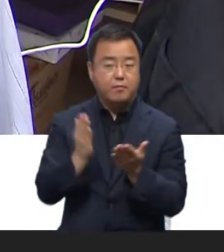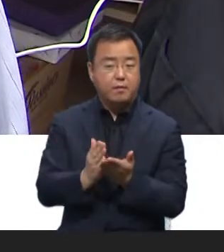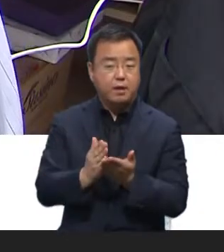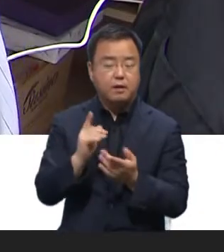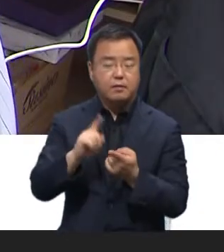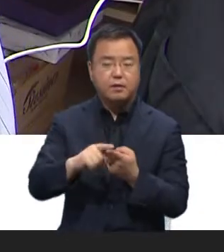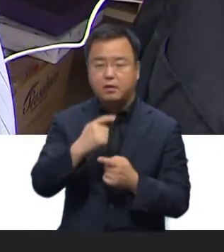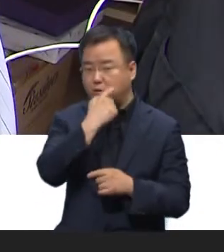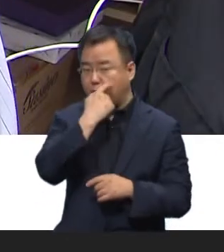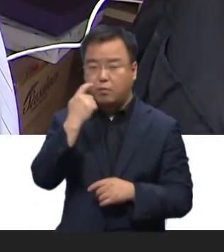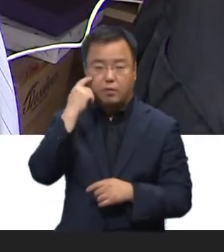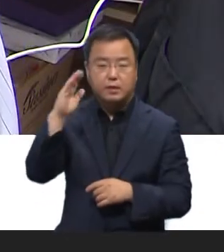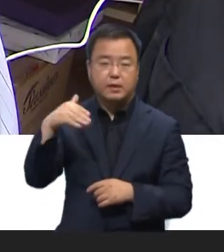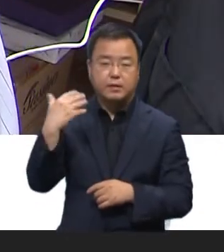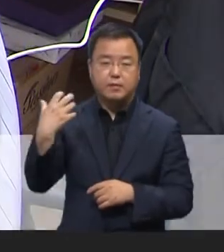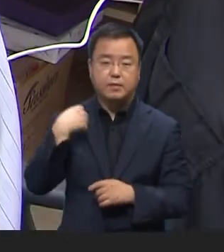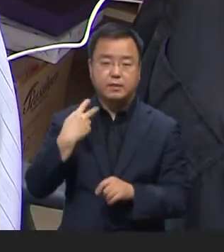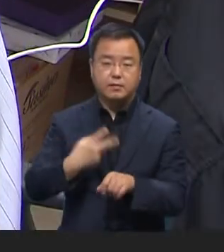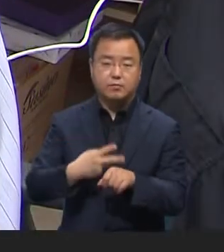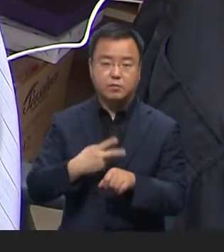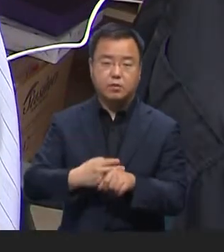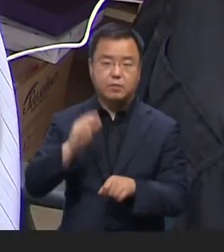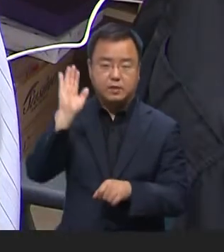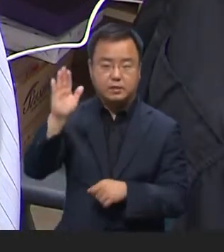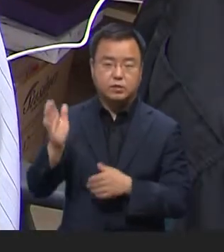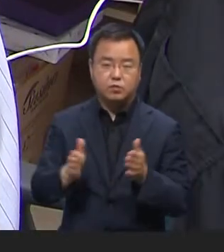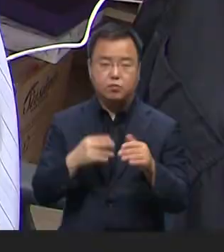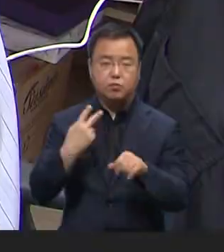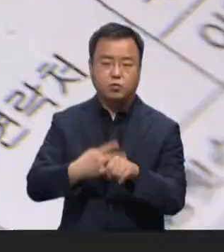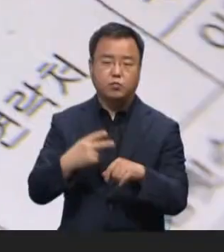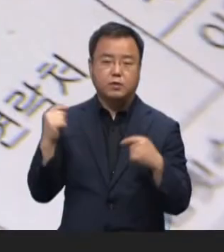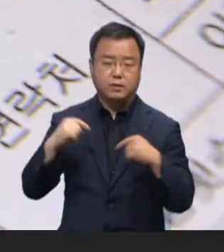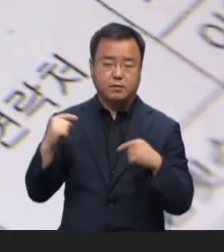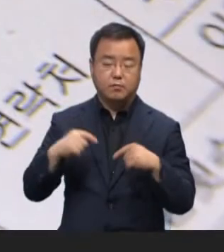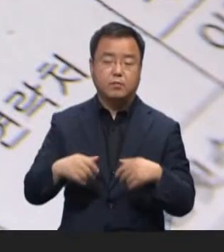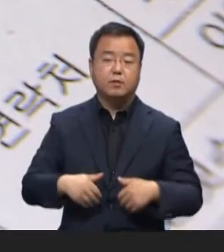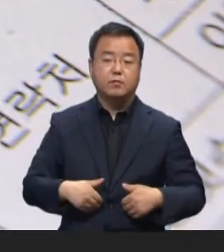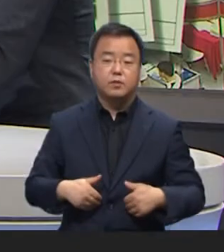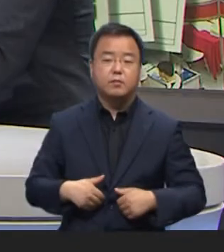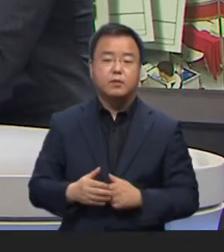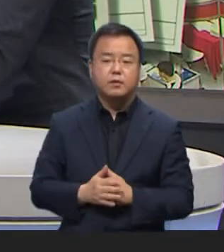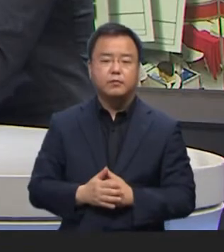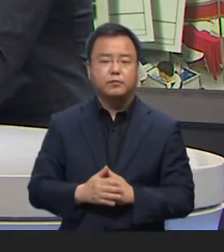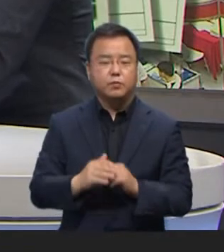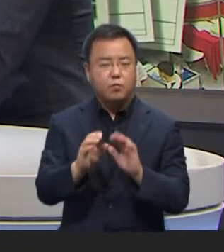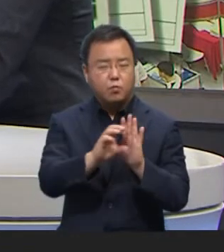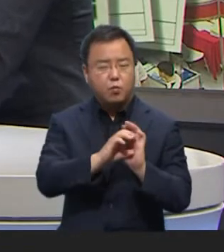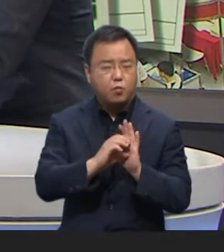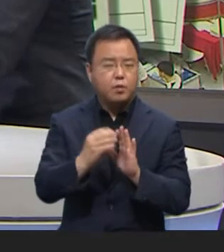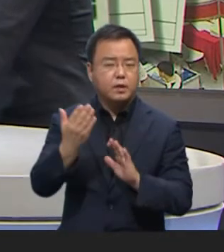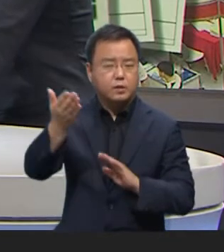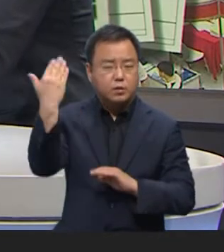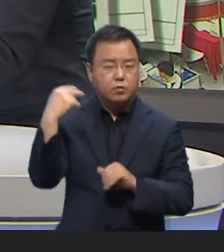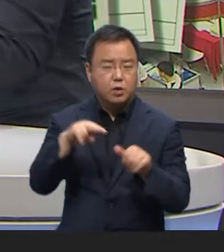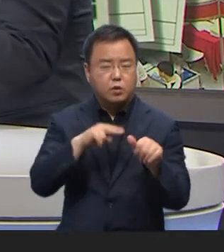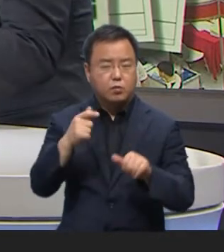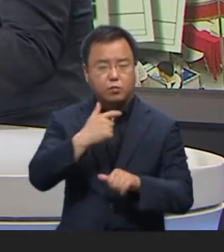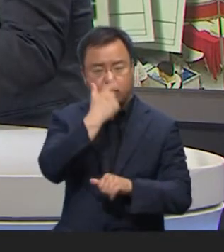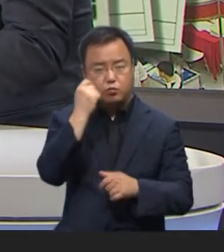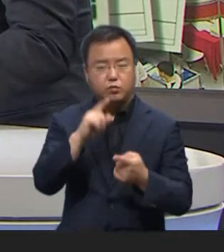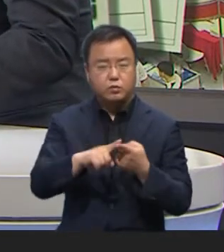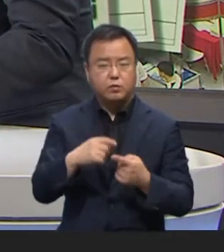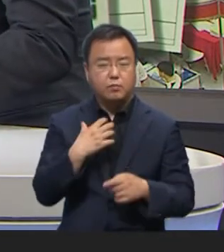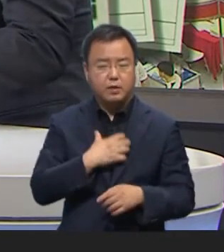다님 교사나 진로진학상담교사 와 상담을 하는게 좋습니다 코로나 이전에도 왜 정보 부족에 대한 불안은